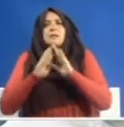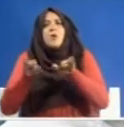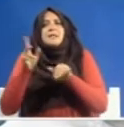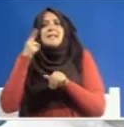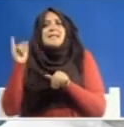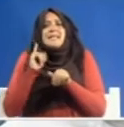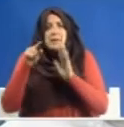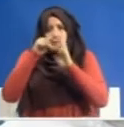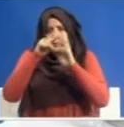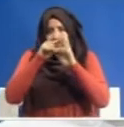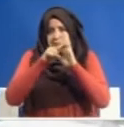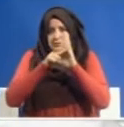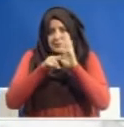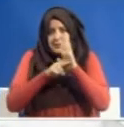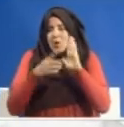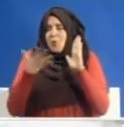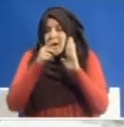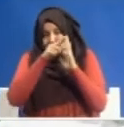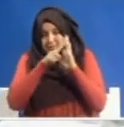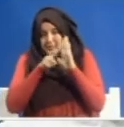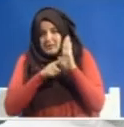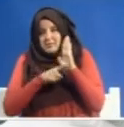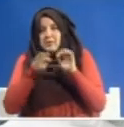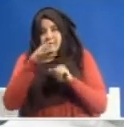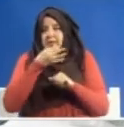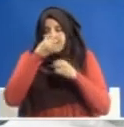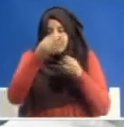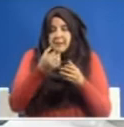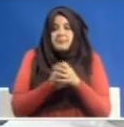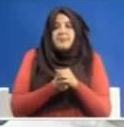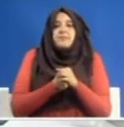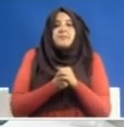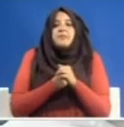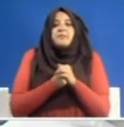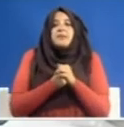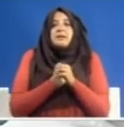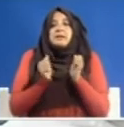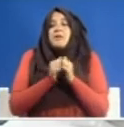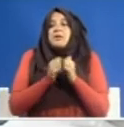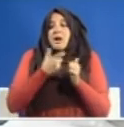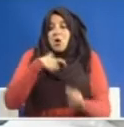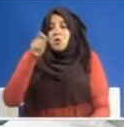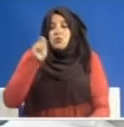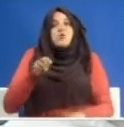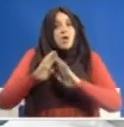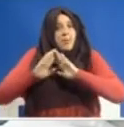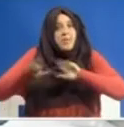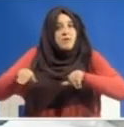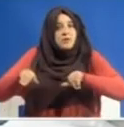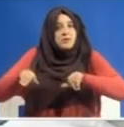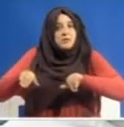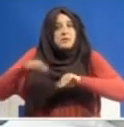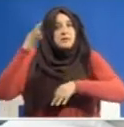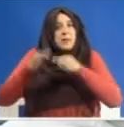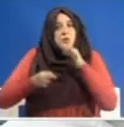منه التطليق، معنى يطلقها بإرادته، ويسمى هذا التطليق التفريق